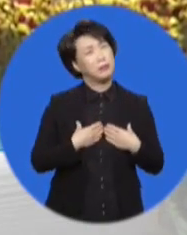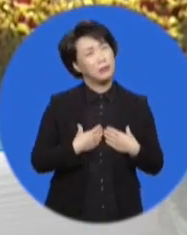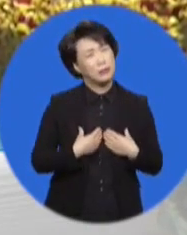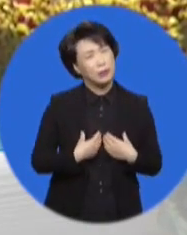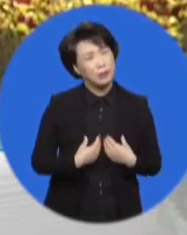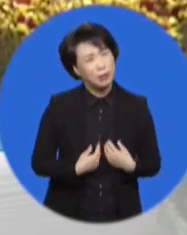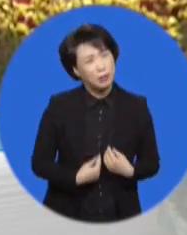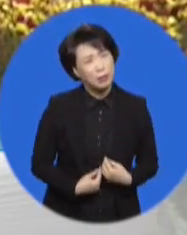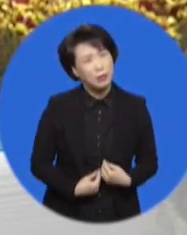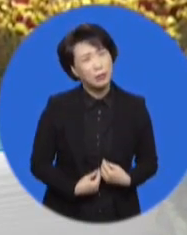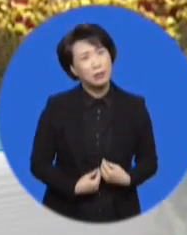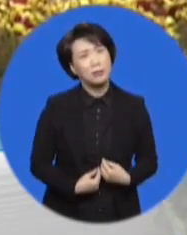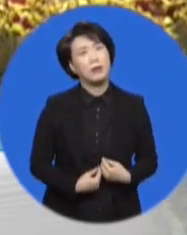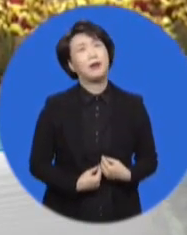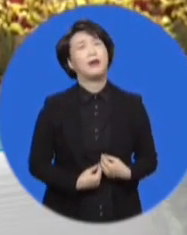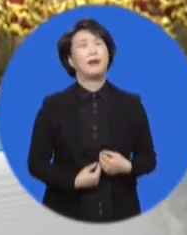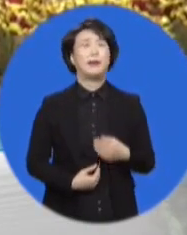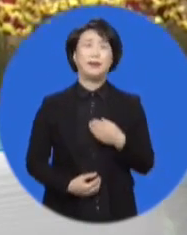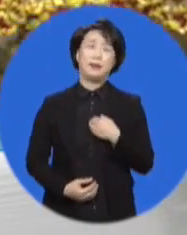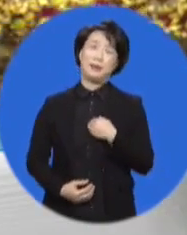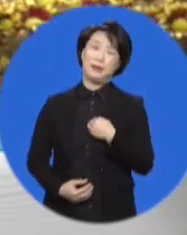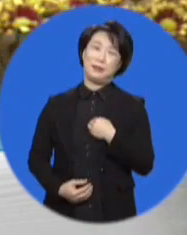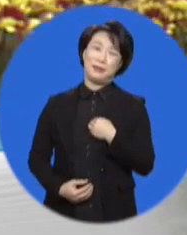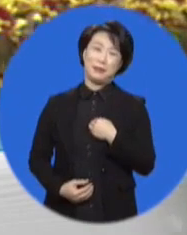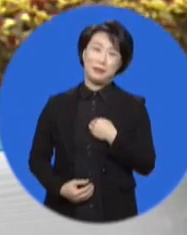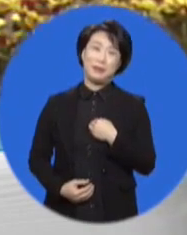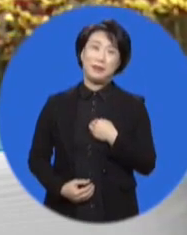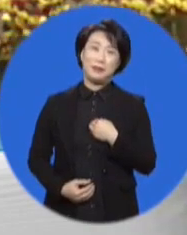중에 절망입니다.